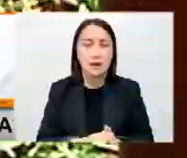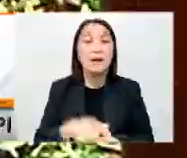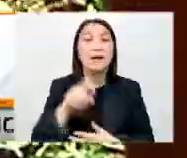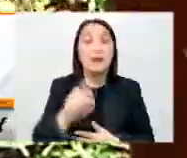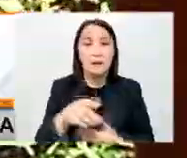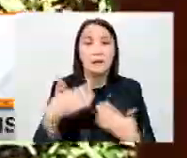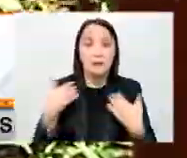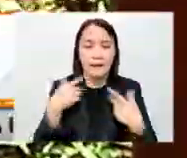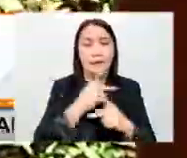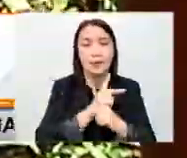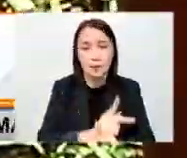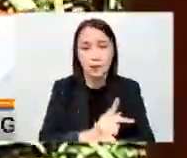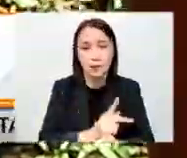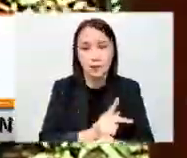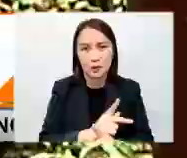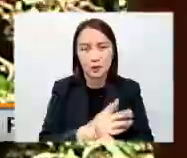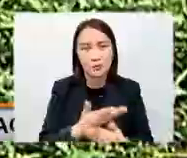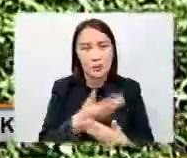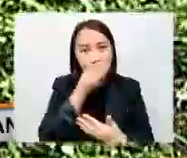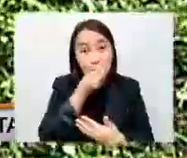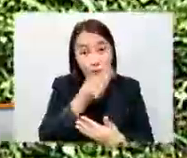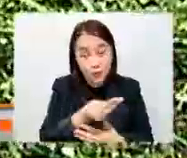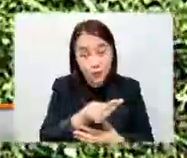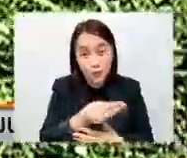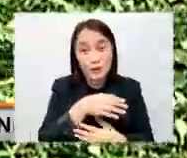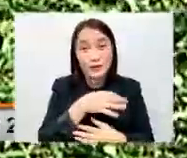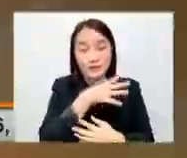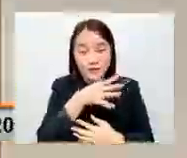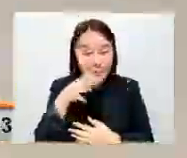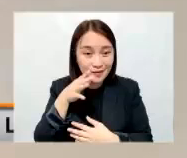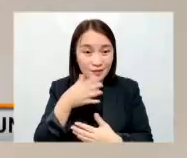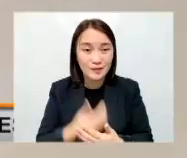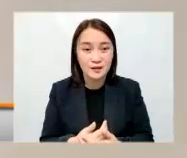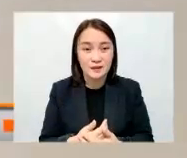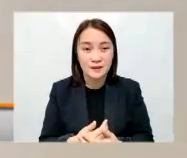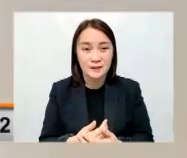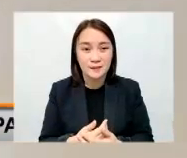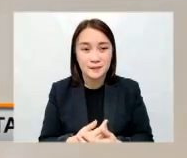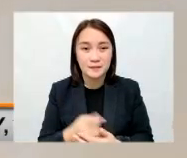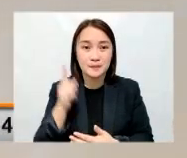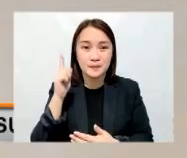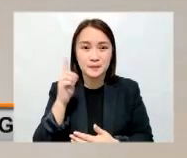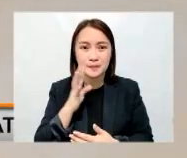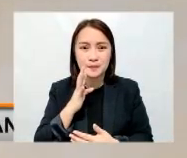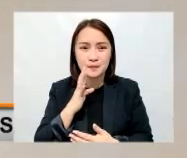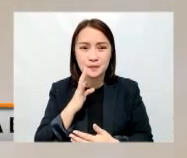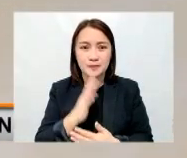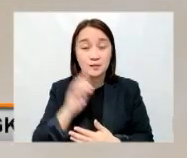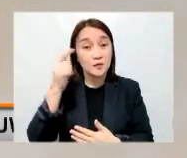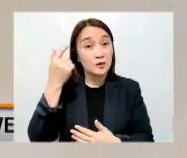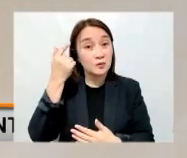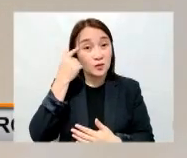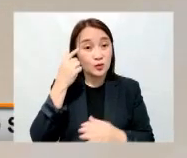ng mga maliliit na magsasaka. Tinuturing ko po na ang gobyerno natin walang pakialam